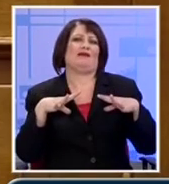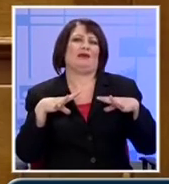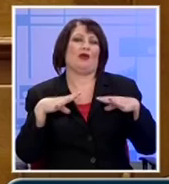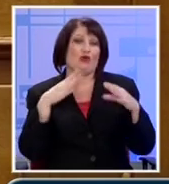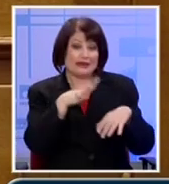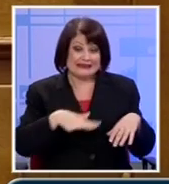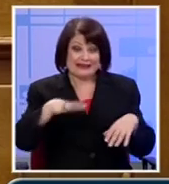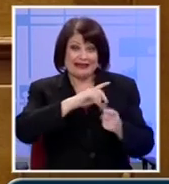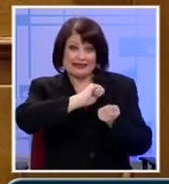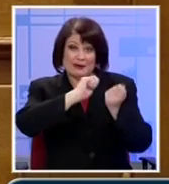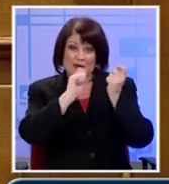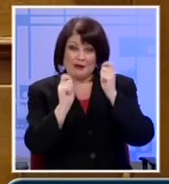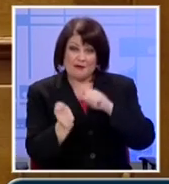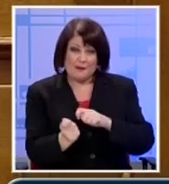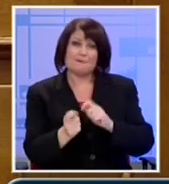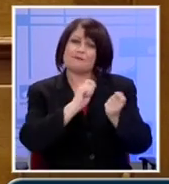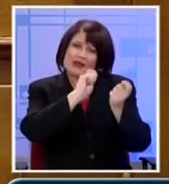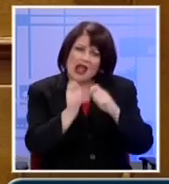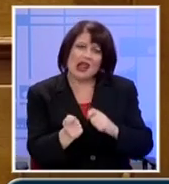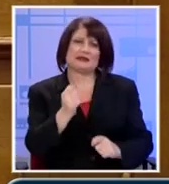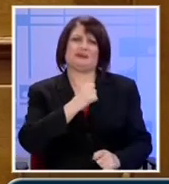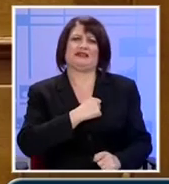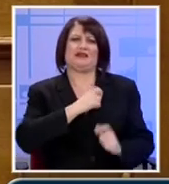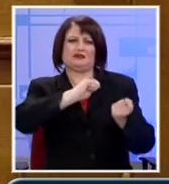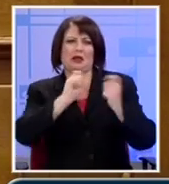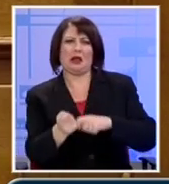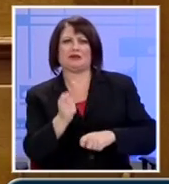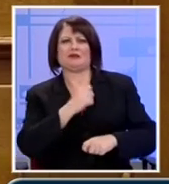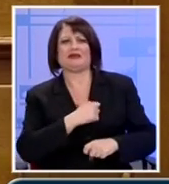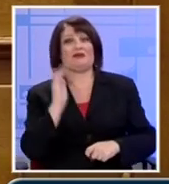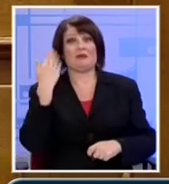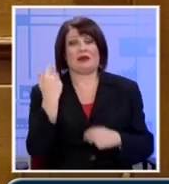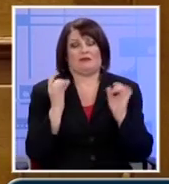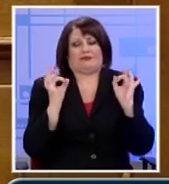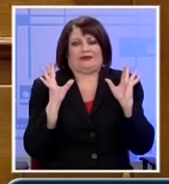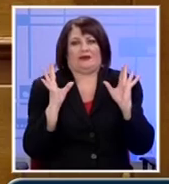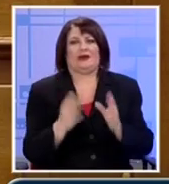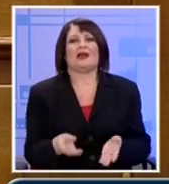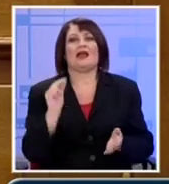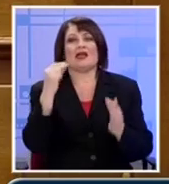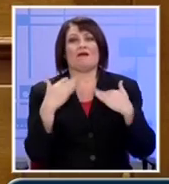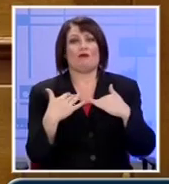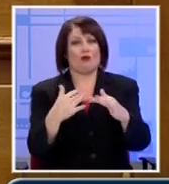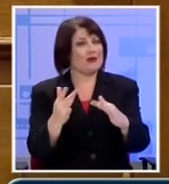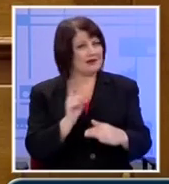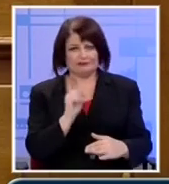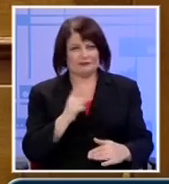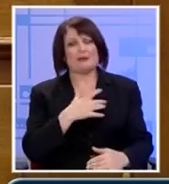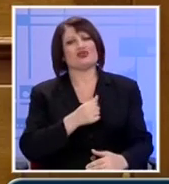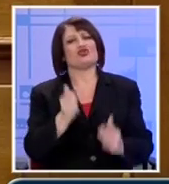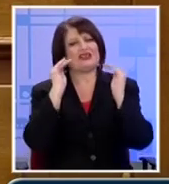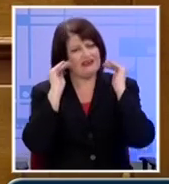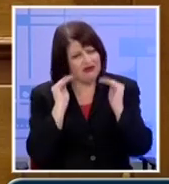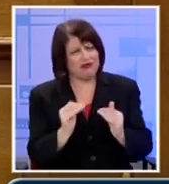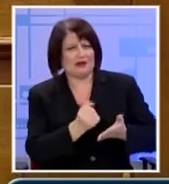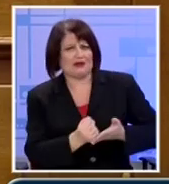όταν οι συνθήκες αλλάζουν, αλλάζετε και άποψη και αρνείστε τις προηγούμενες θέσεις σας. Η Βουλή δεν θα άρει την εμπιστοσύνη